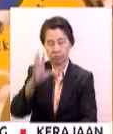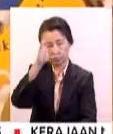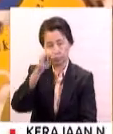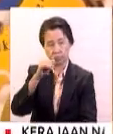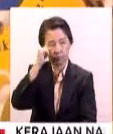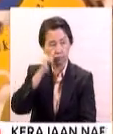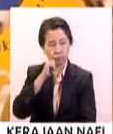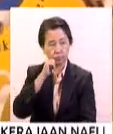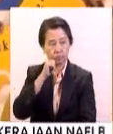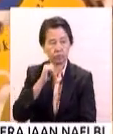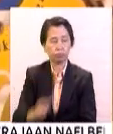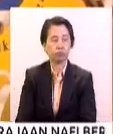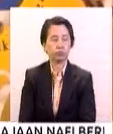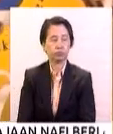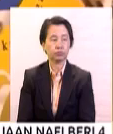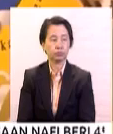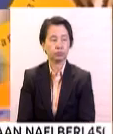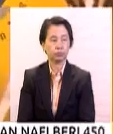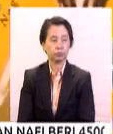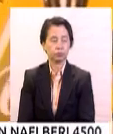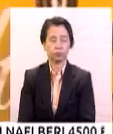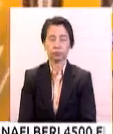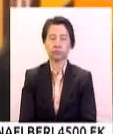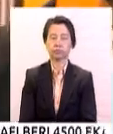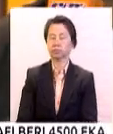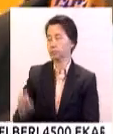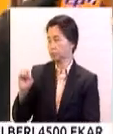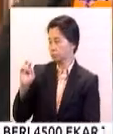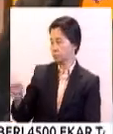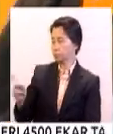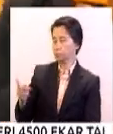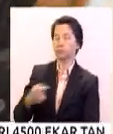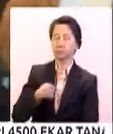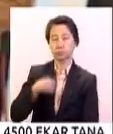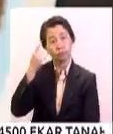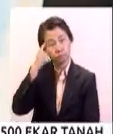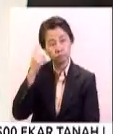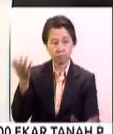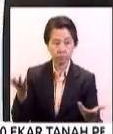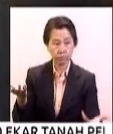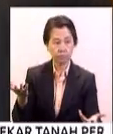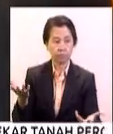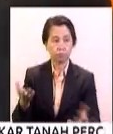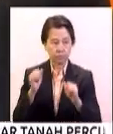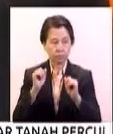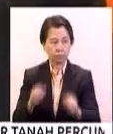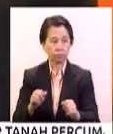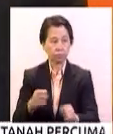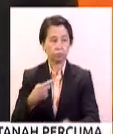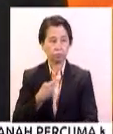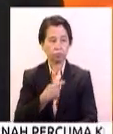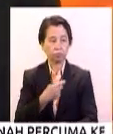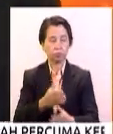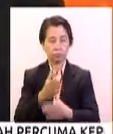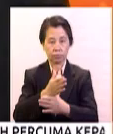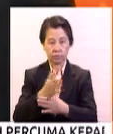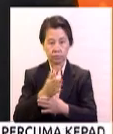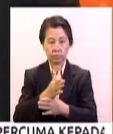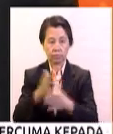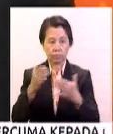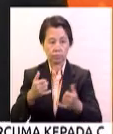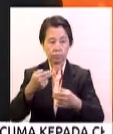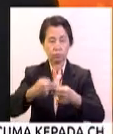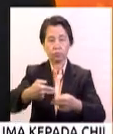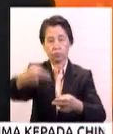olahragawan-olahragawati kebangsaan tersebut. Baik, saya kira itu saja dulu yang dapat kita kongsikan ketika ini di